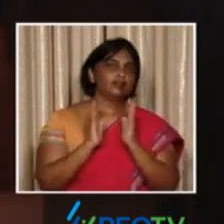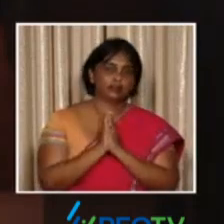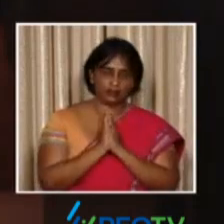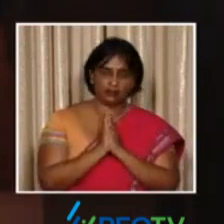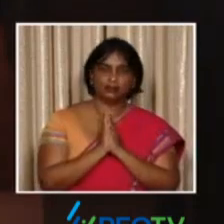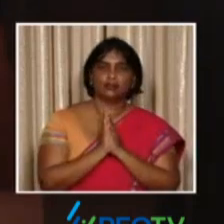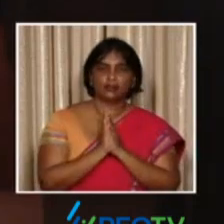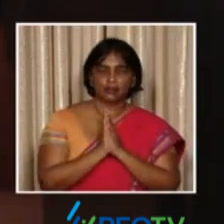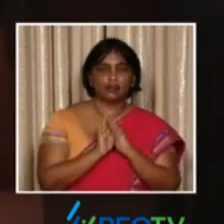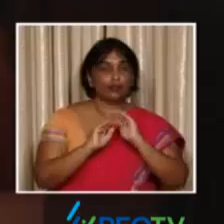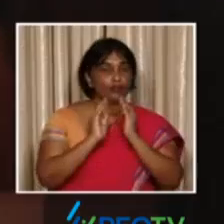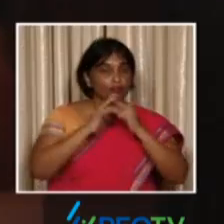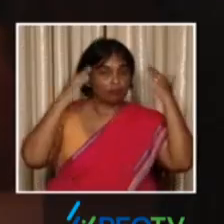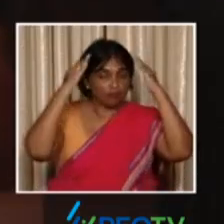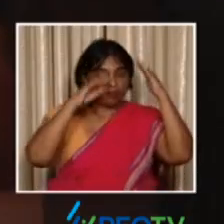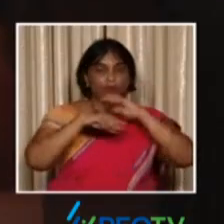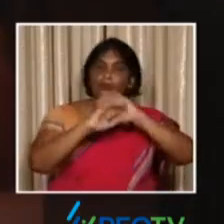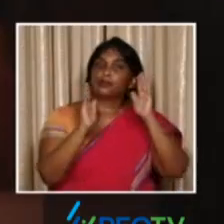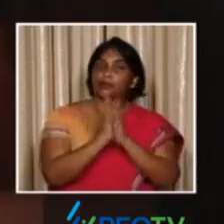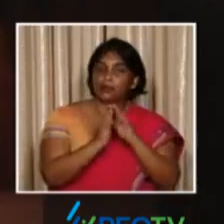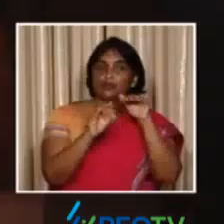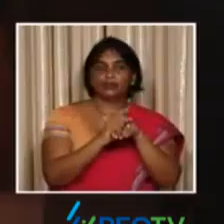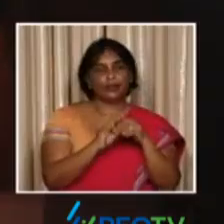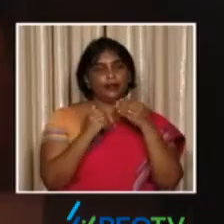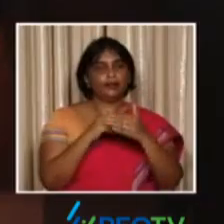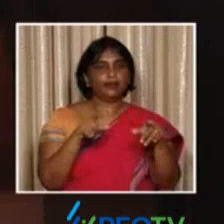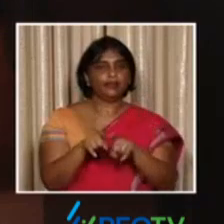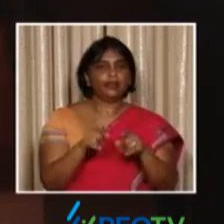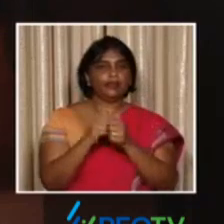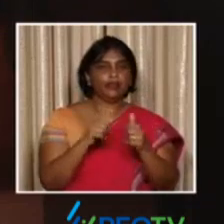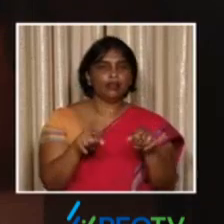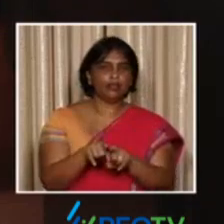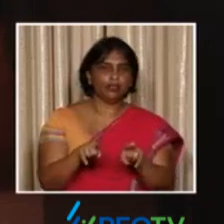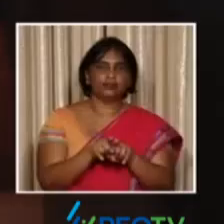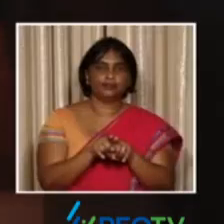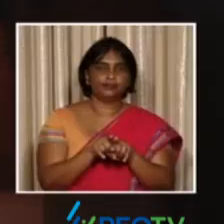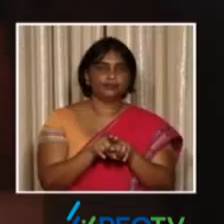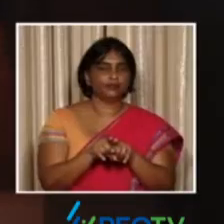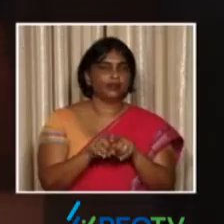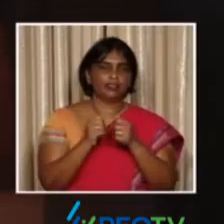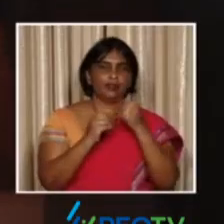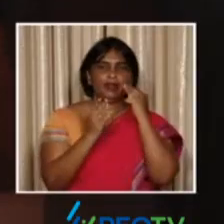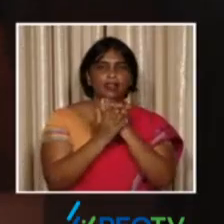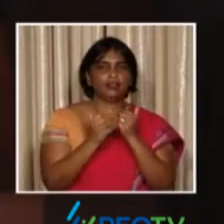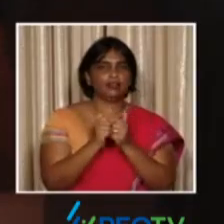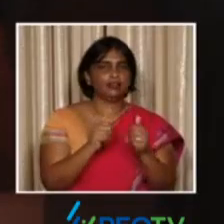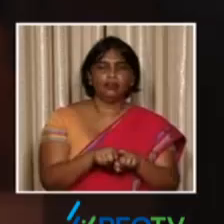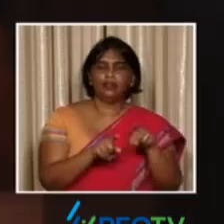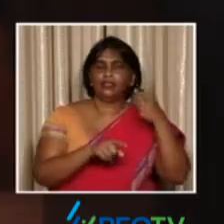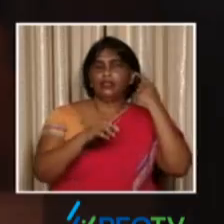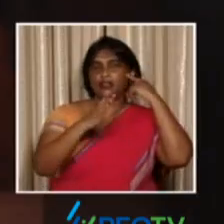මේ සියලුම බිෂප්තුමන්ලා මේ හැමෝම ඉන්නේ එකමතේක ඒ නිසා මම ඔබතුමාට යෝජනාවක් කරනවා මේ තේරීම්කාරක